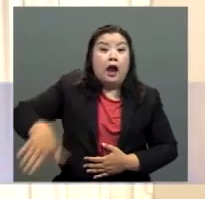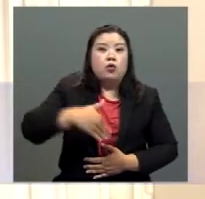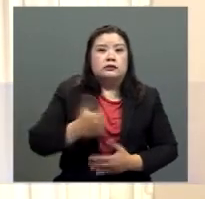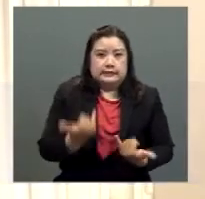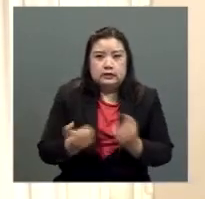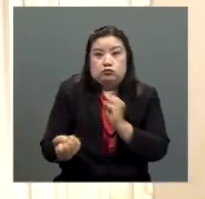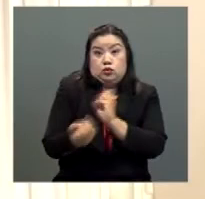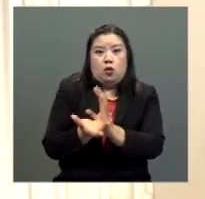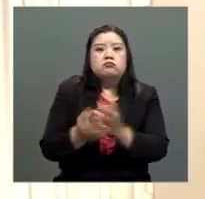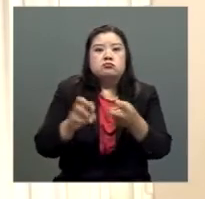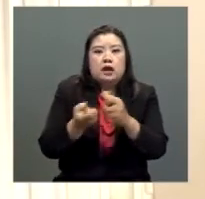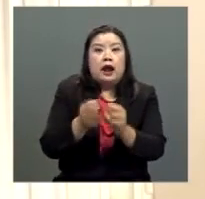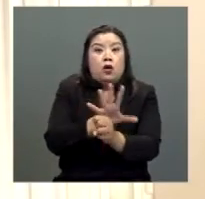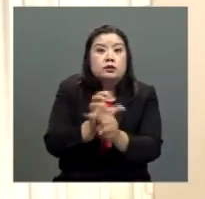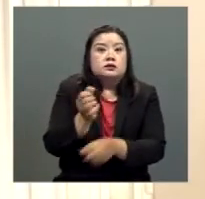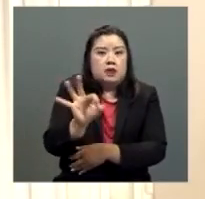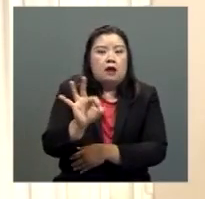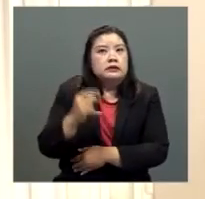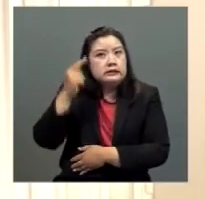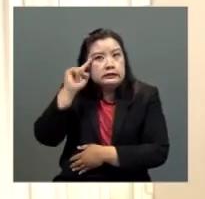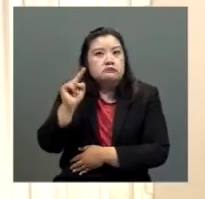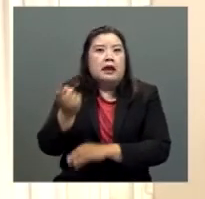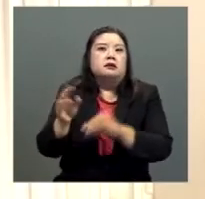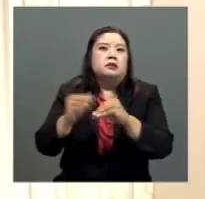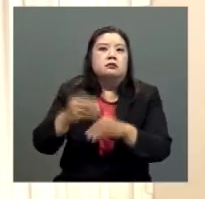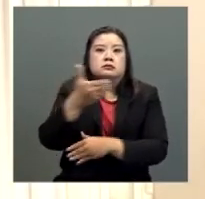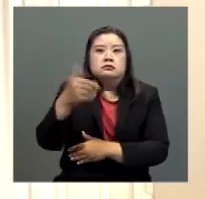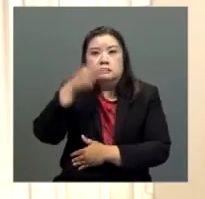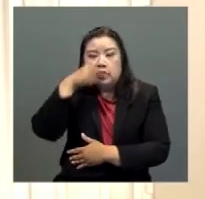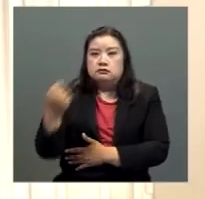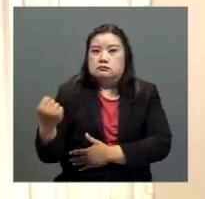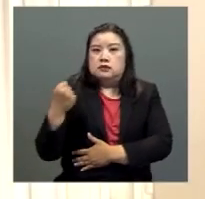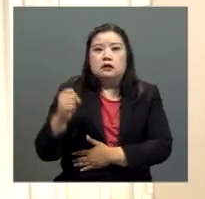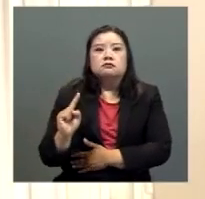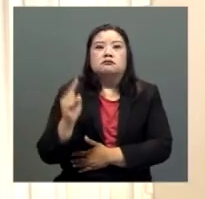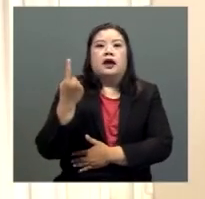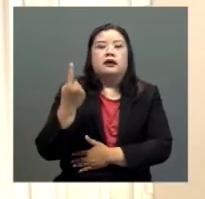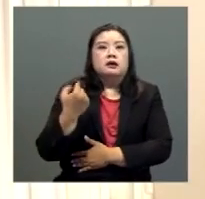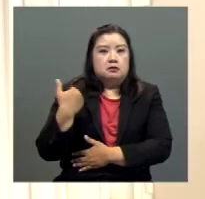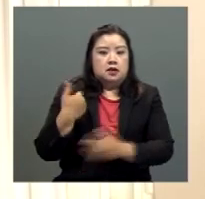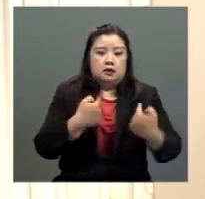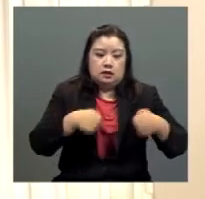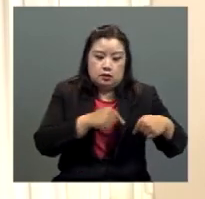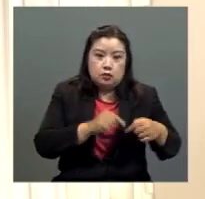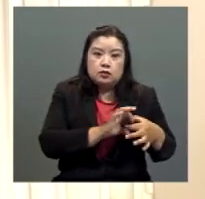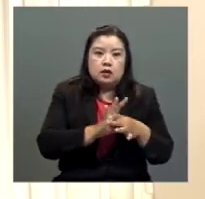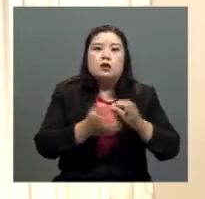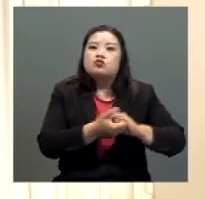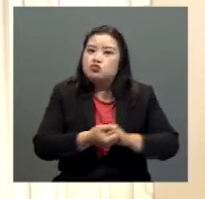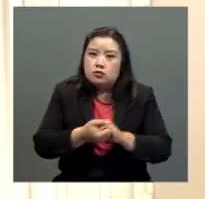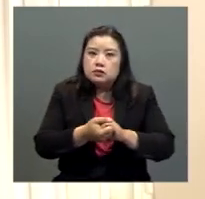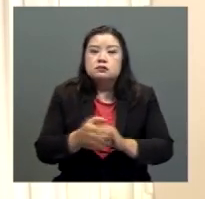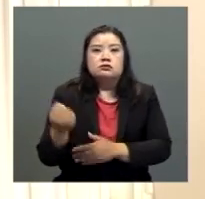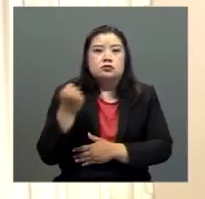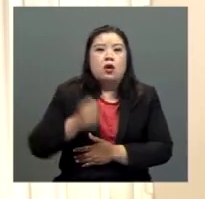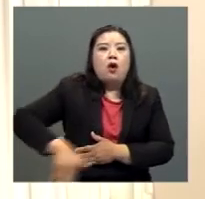าสที่จะช่วยสร้างประเทศไทยของเราให้แข็งแกร่งขึ้นมาอีกครั้งมีความฝึกแผนและมีความเป็นหนึ่งเดียวกัน